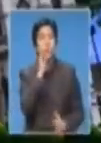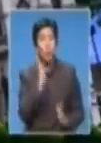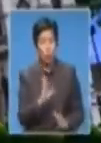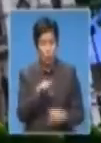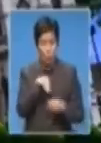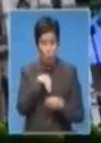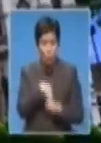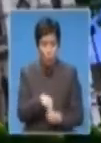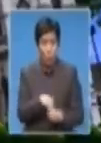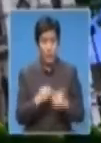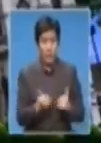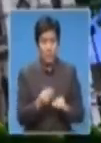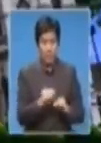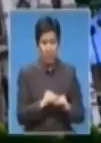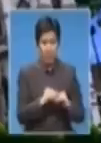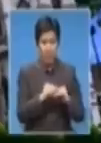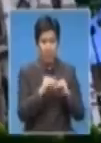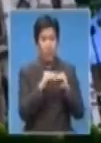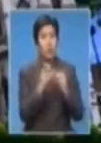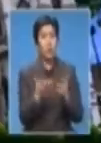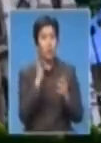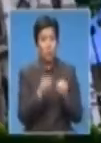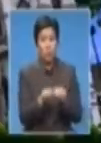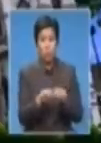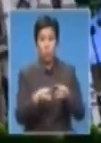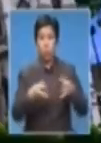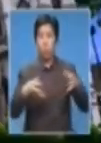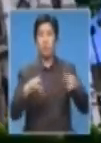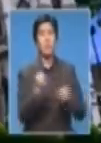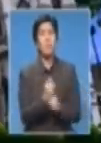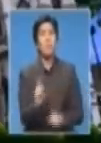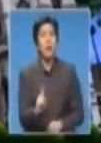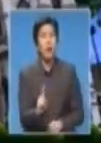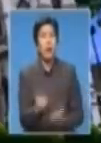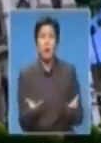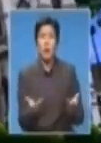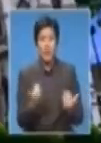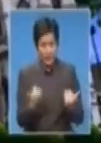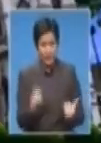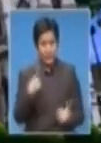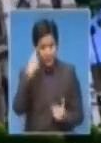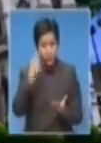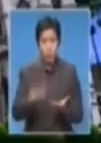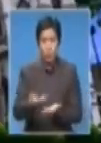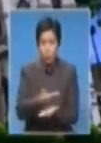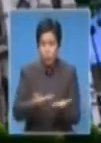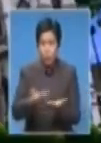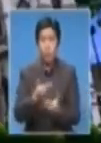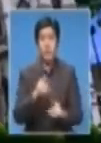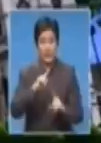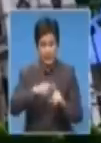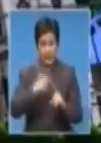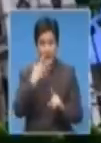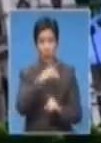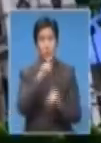าอยู่ในตรงนี้มากขึ้นเรื่อยๆมันก็จะบานปลายไปเรื่อยแล้วทำยังไง ราะนั้นวันนี้ก็มีการหารือกันมีการประชุมกันที่29นะ